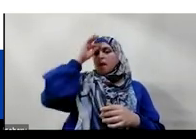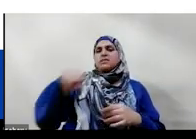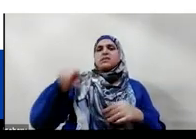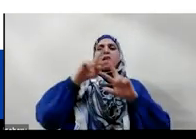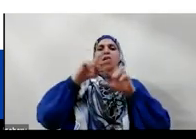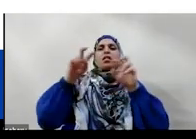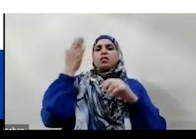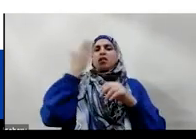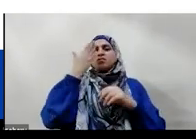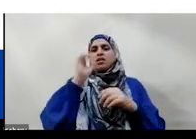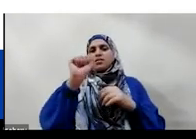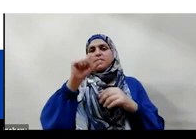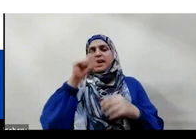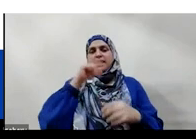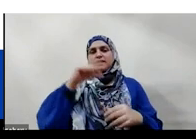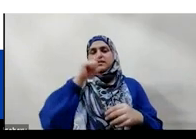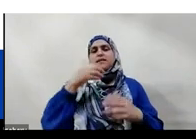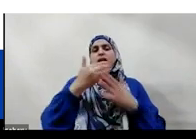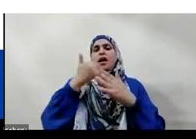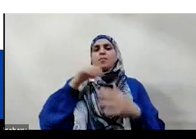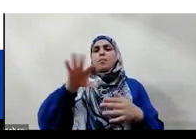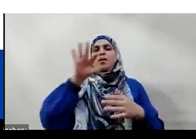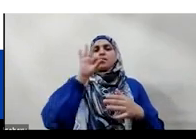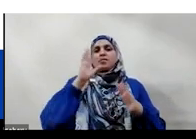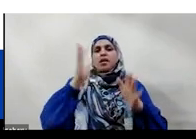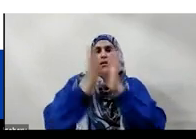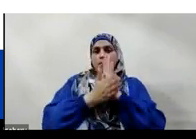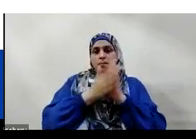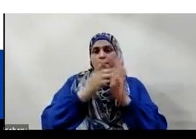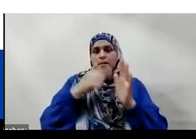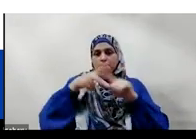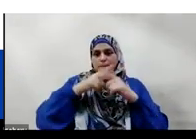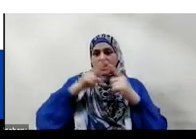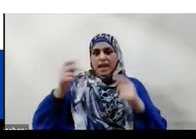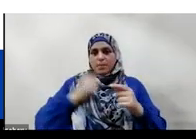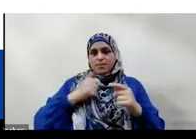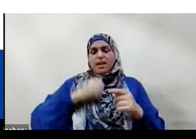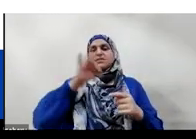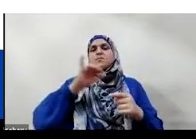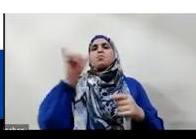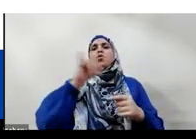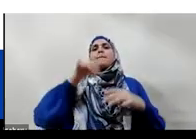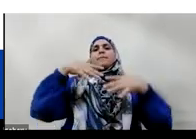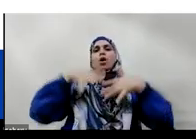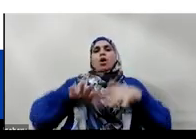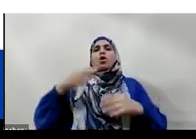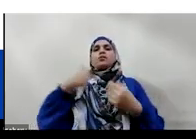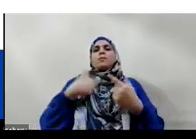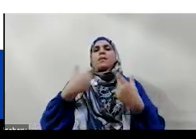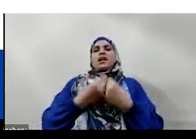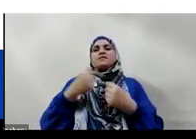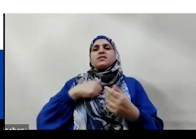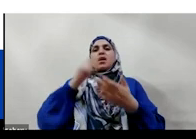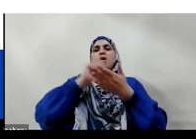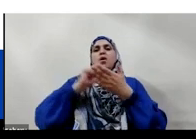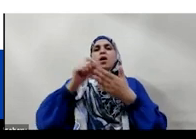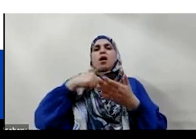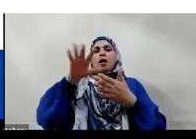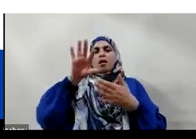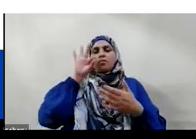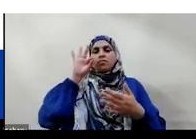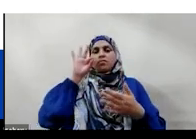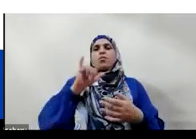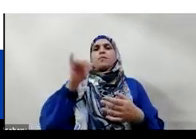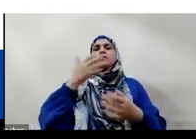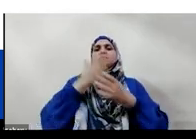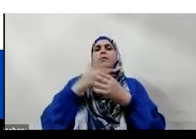قبل ما اختار الفيلد والسب فيلد مهم جدا كده اقعد مع نفسي واتأنى قبل ما اختار، لانه بمجرد ان